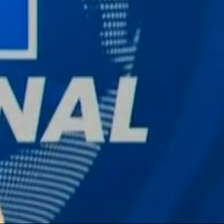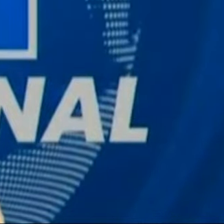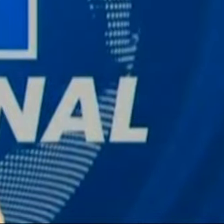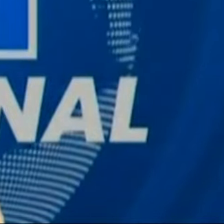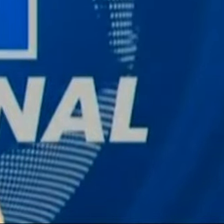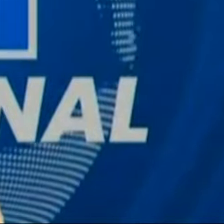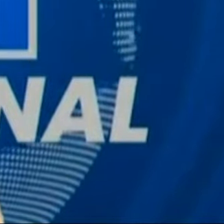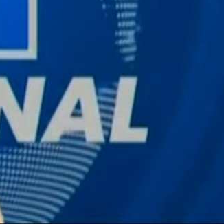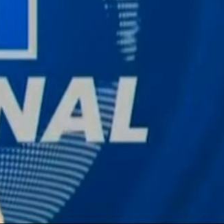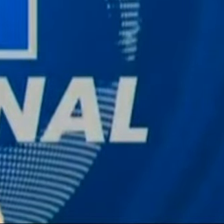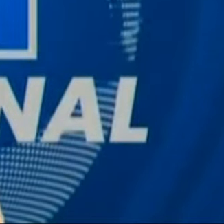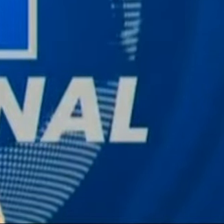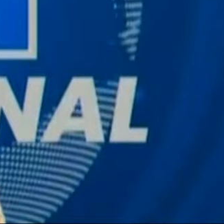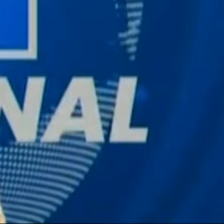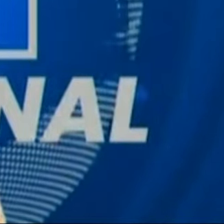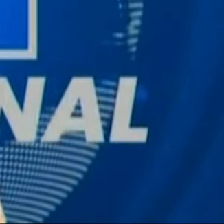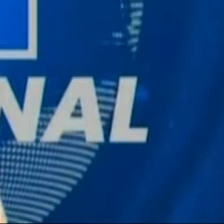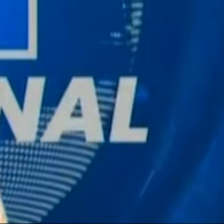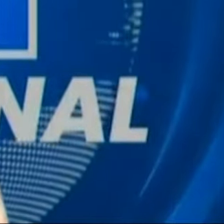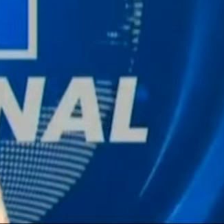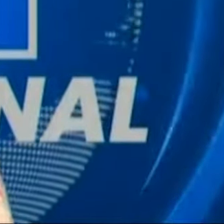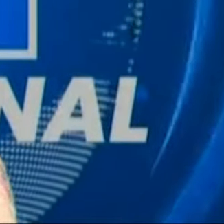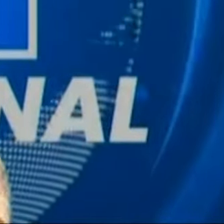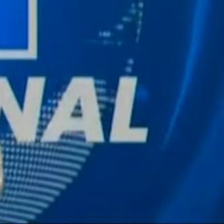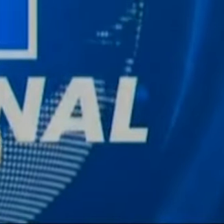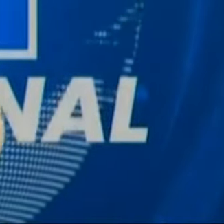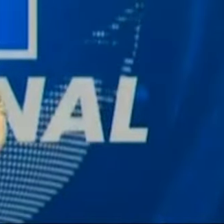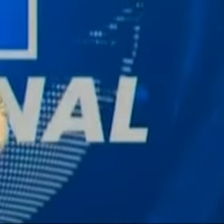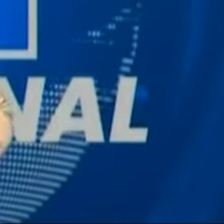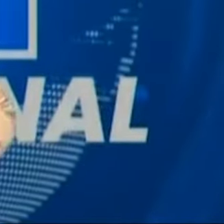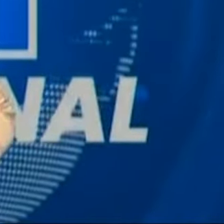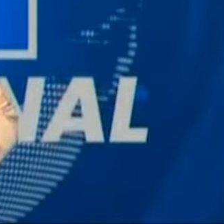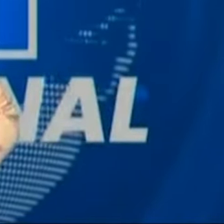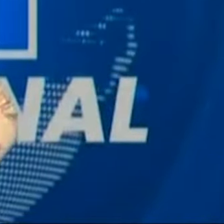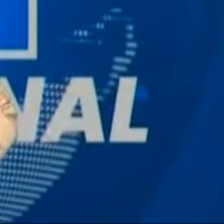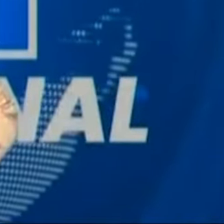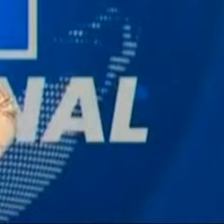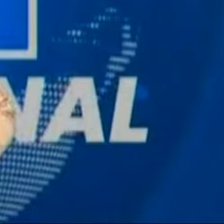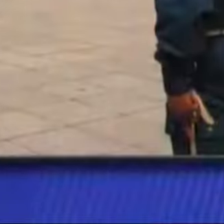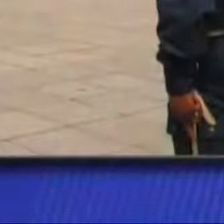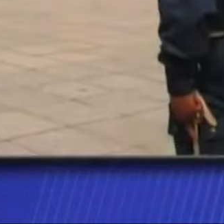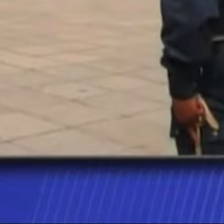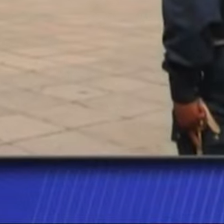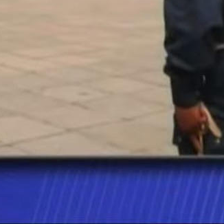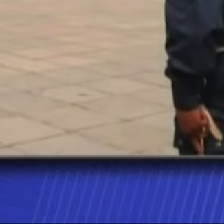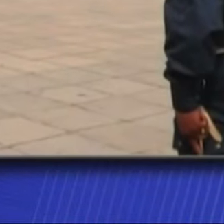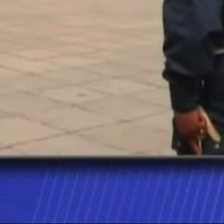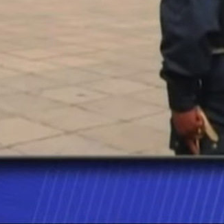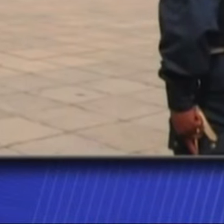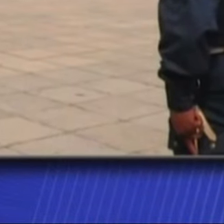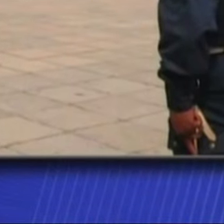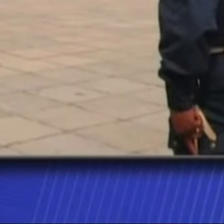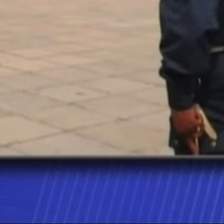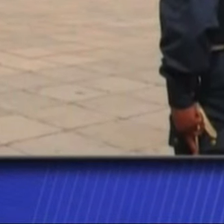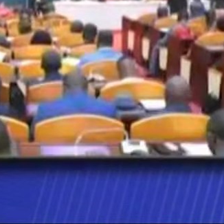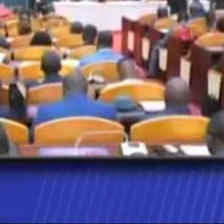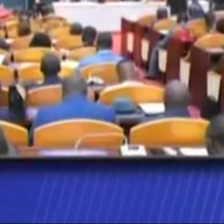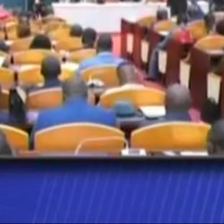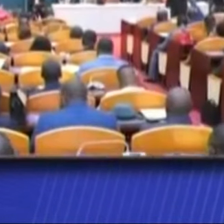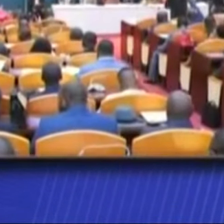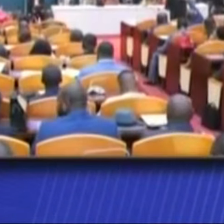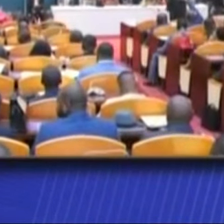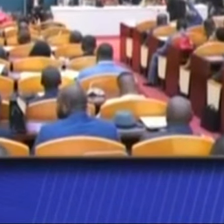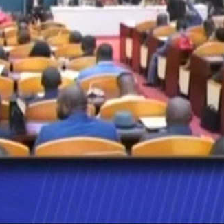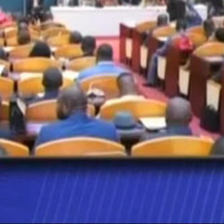Bonsoir et merci de nous rejoindre pour suivre ce 20h à la une. Les émoluments des députés nationaux seront revus à la baisse.